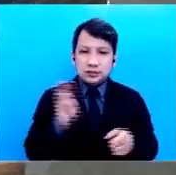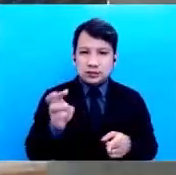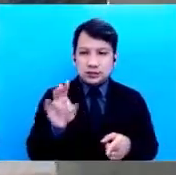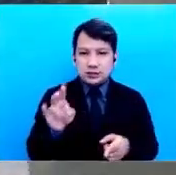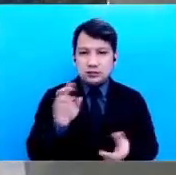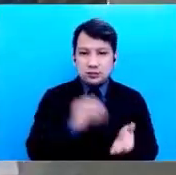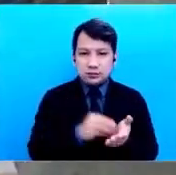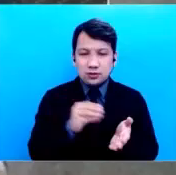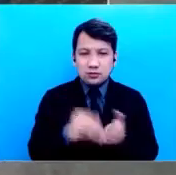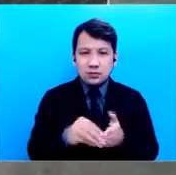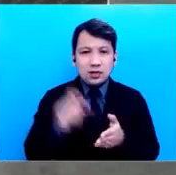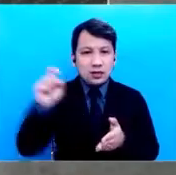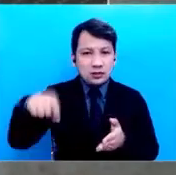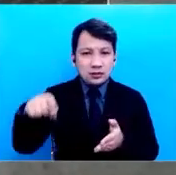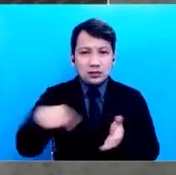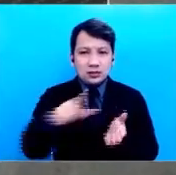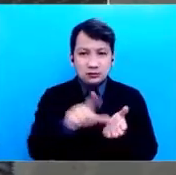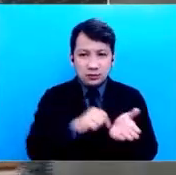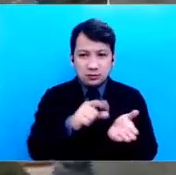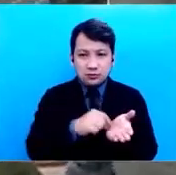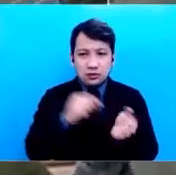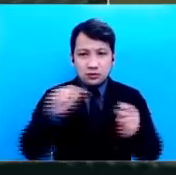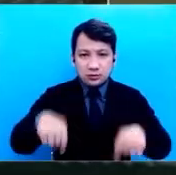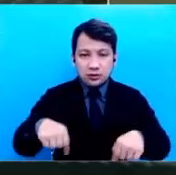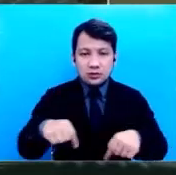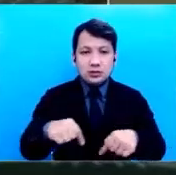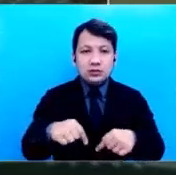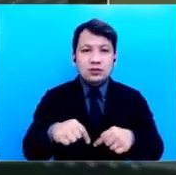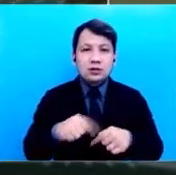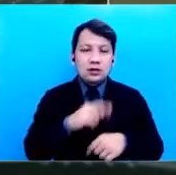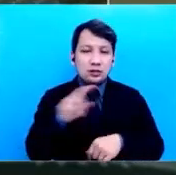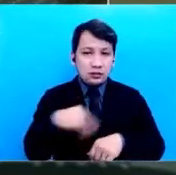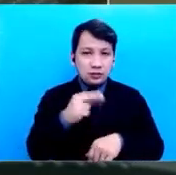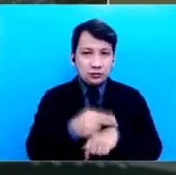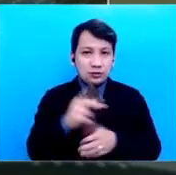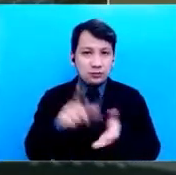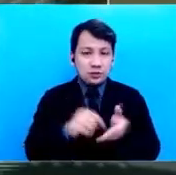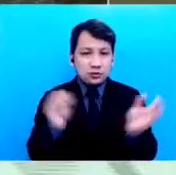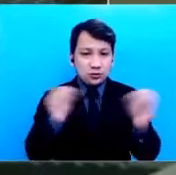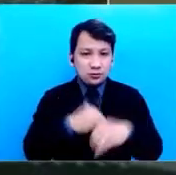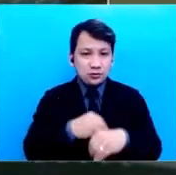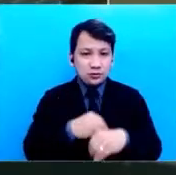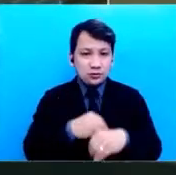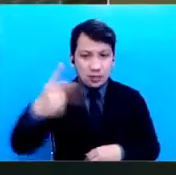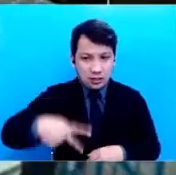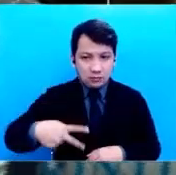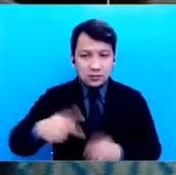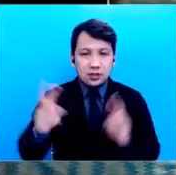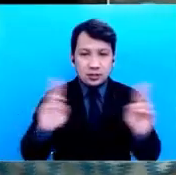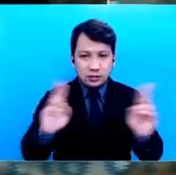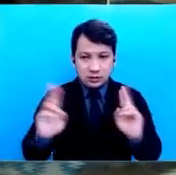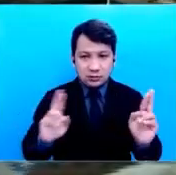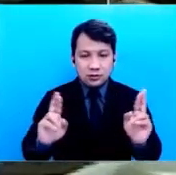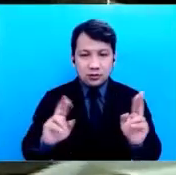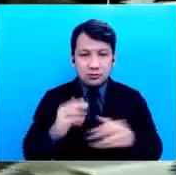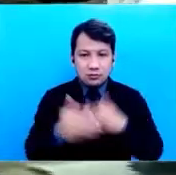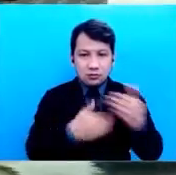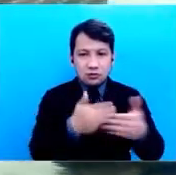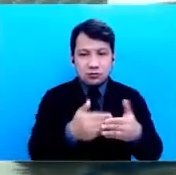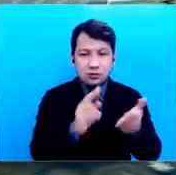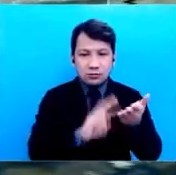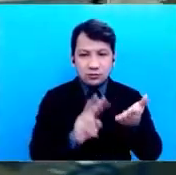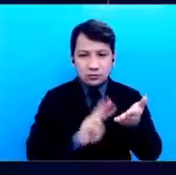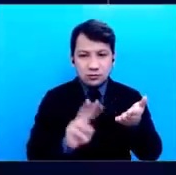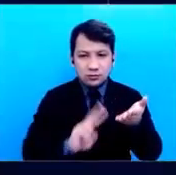ang kinakailangan maimprinta dito sa National Printing Office. Halos kalahati na ang nakahanda at lahat daw ito ay dumaan sa verification